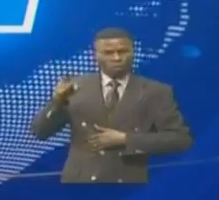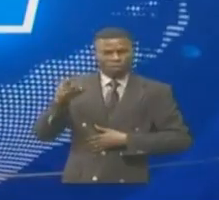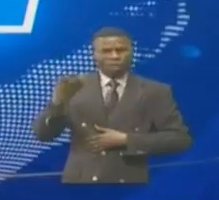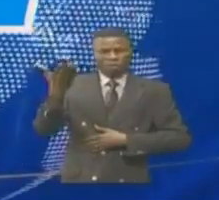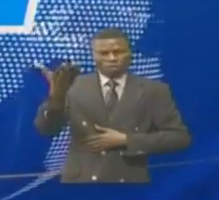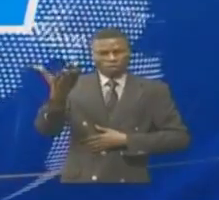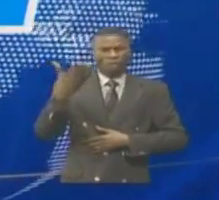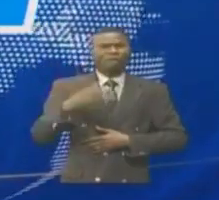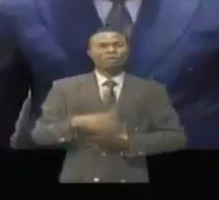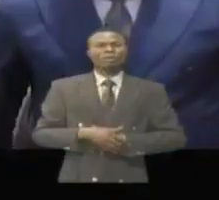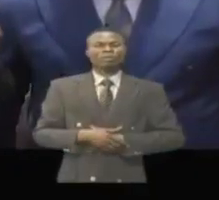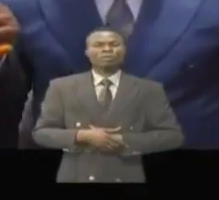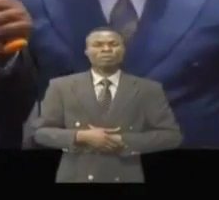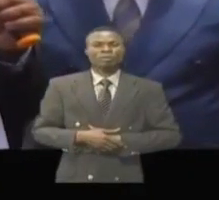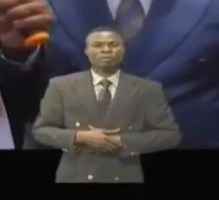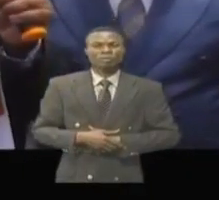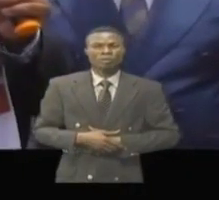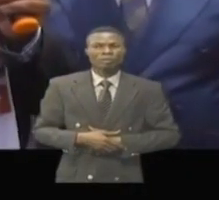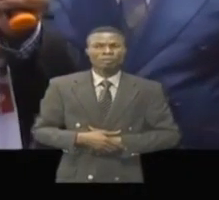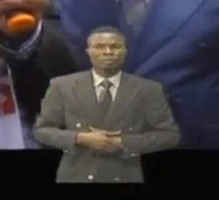province.